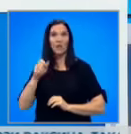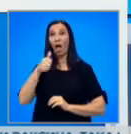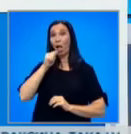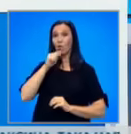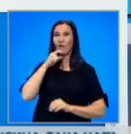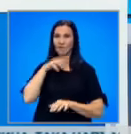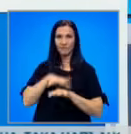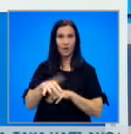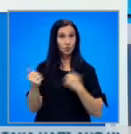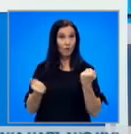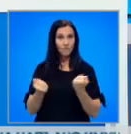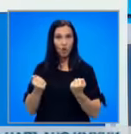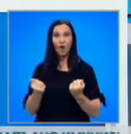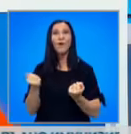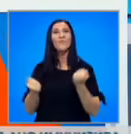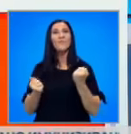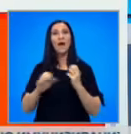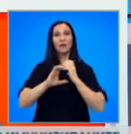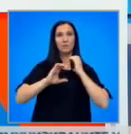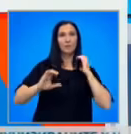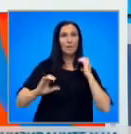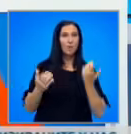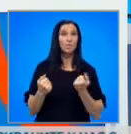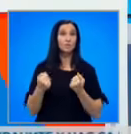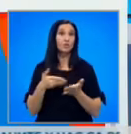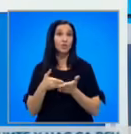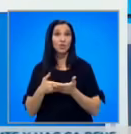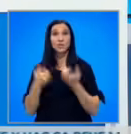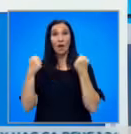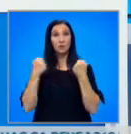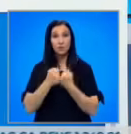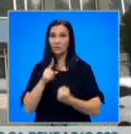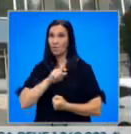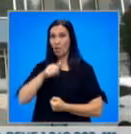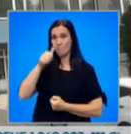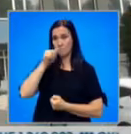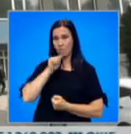кръвта. Шофьорът на товарния автомобил, причинил тежката катастрофа, не е пил алкохол.